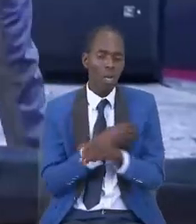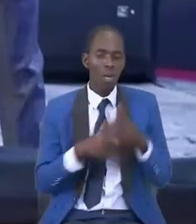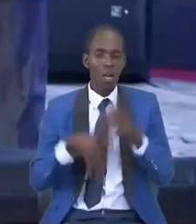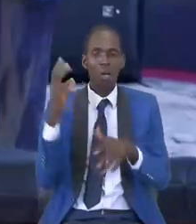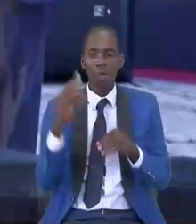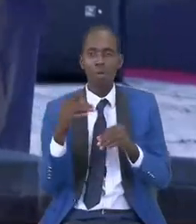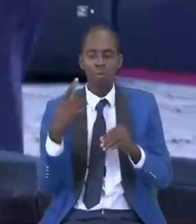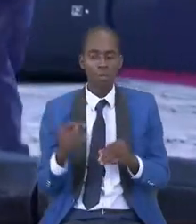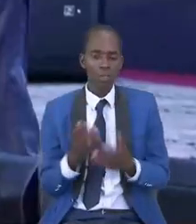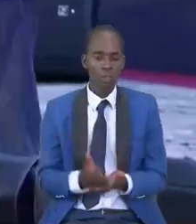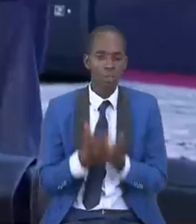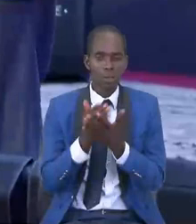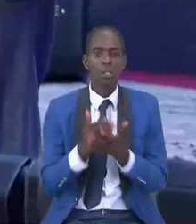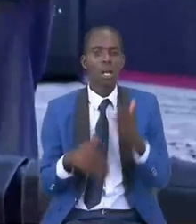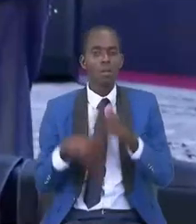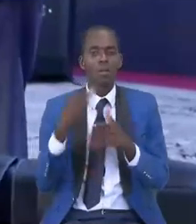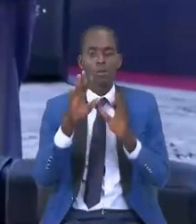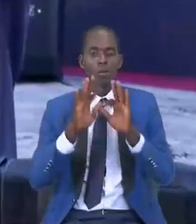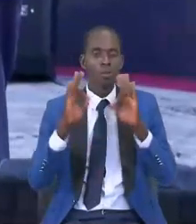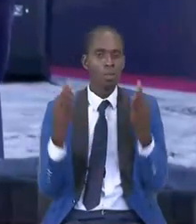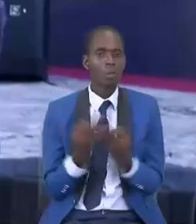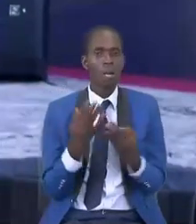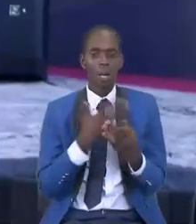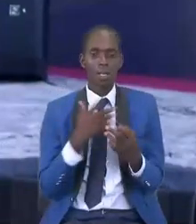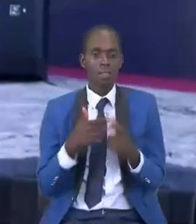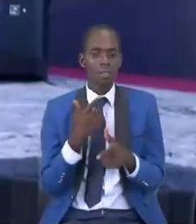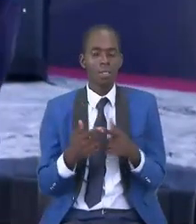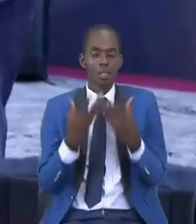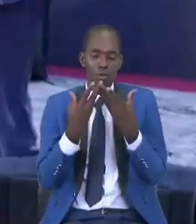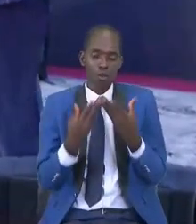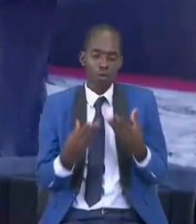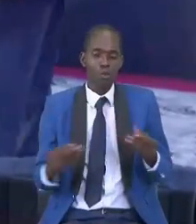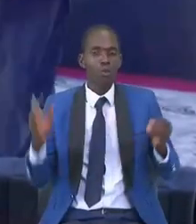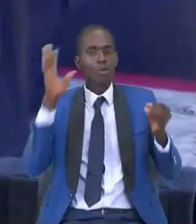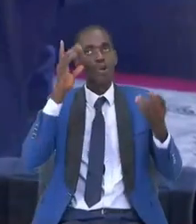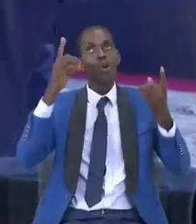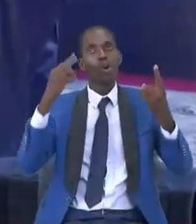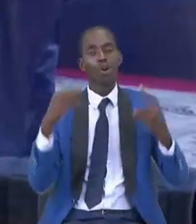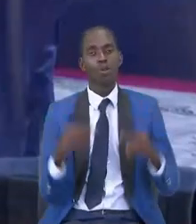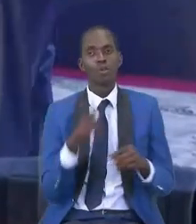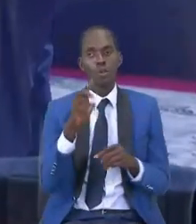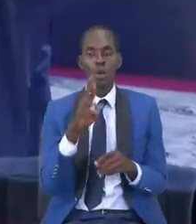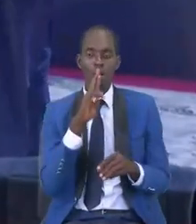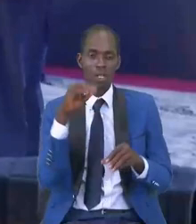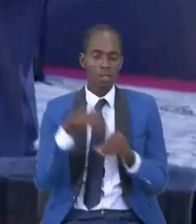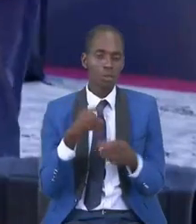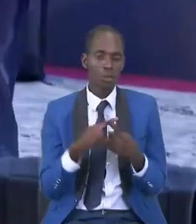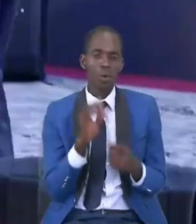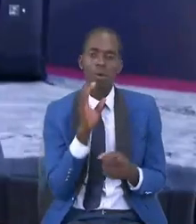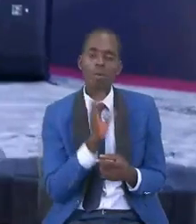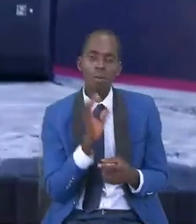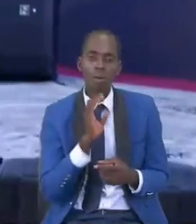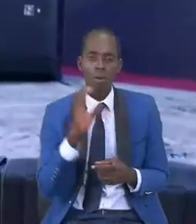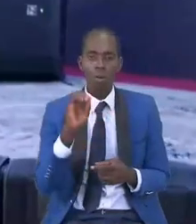ta maison, alors la solution viendra. Tu es dans l'occultisme et tu sais que c'est contre